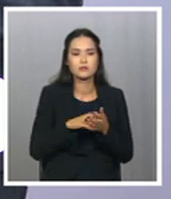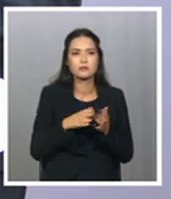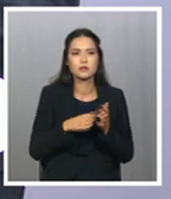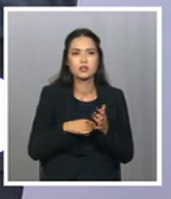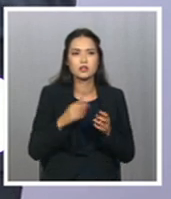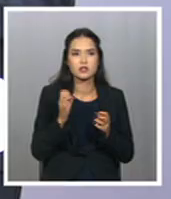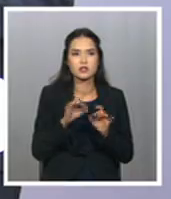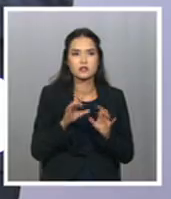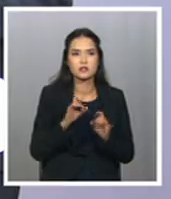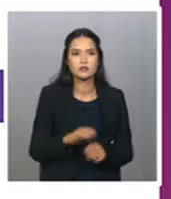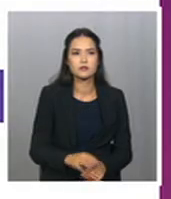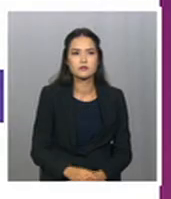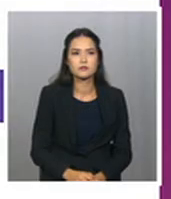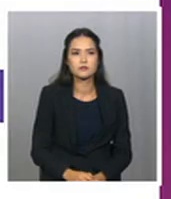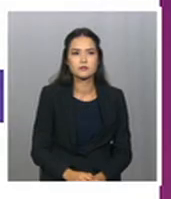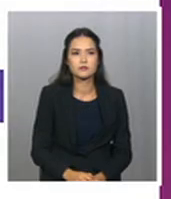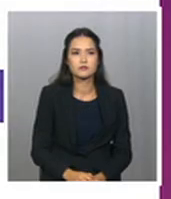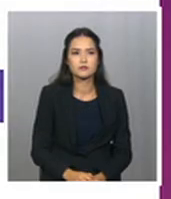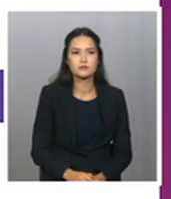атаңыз.